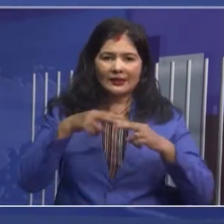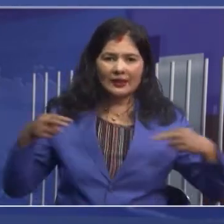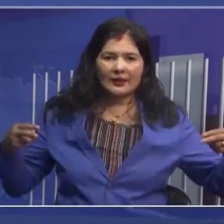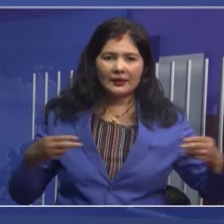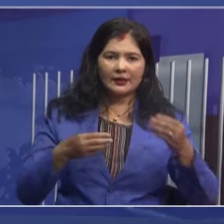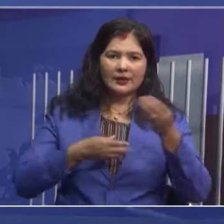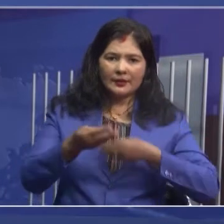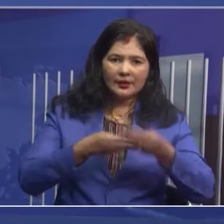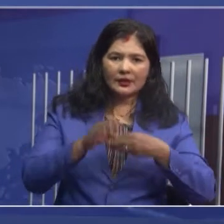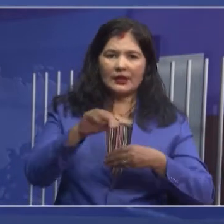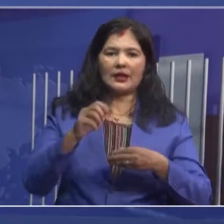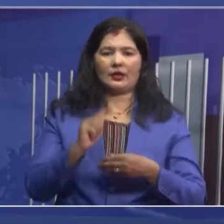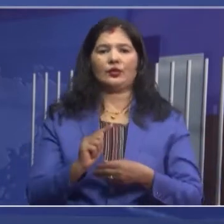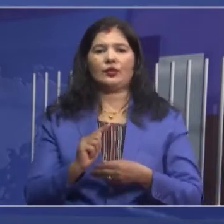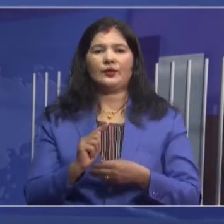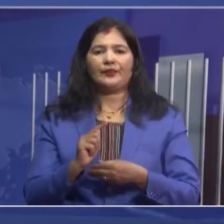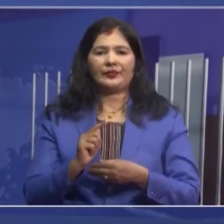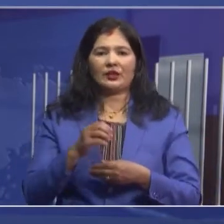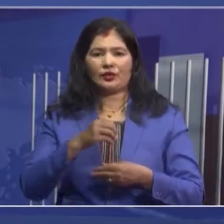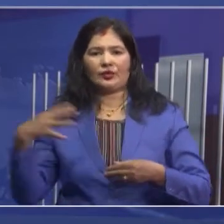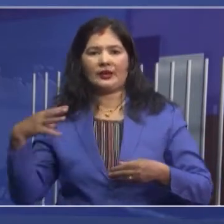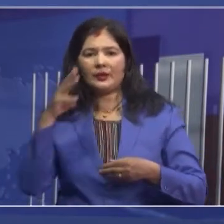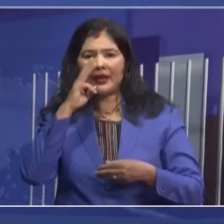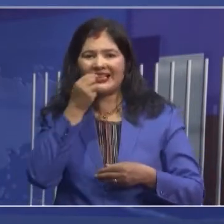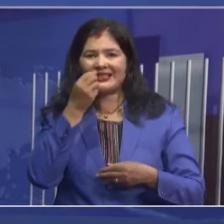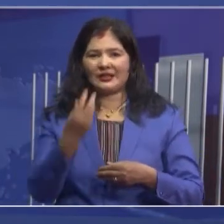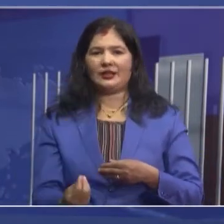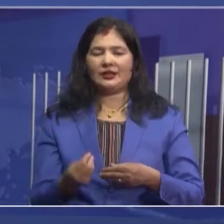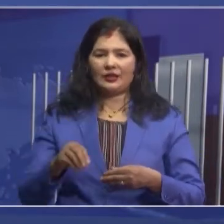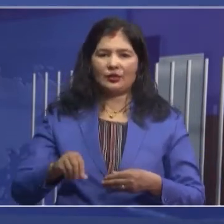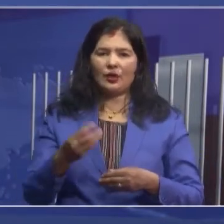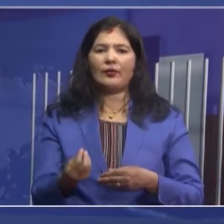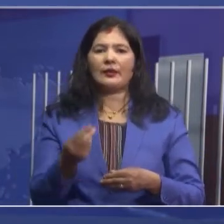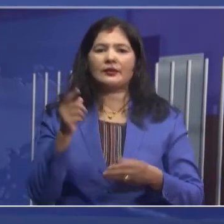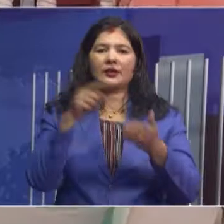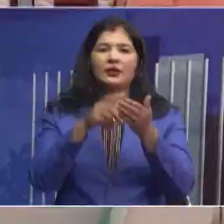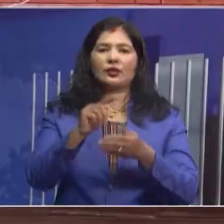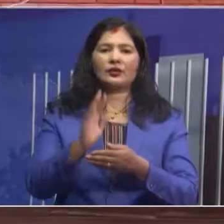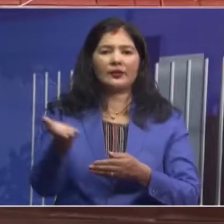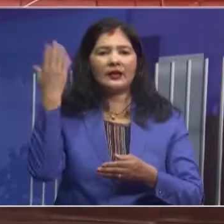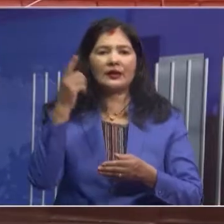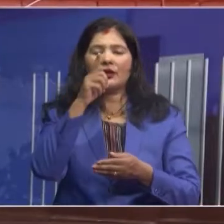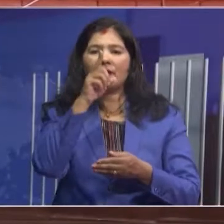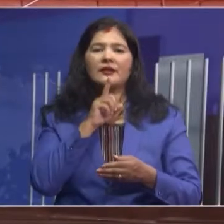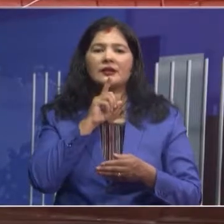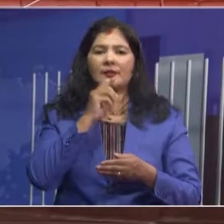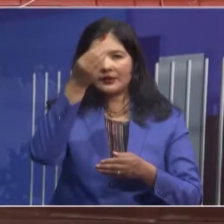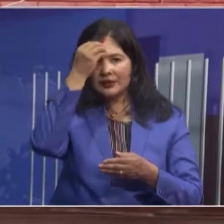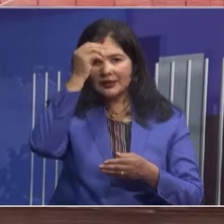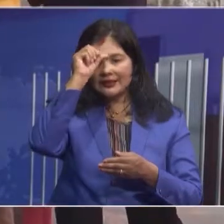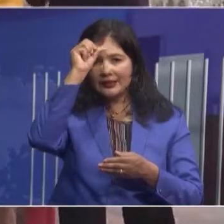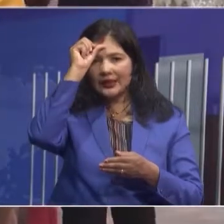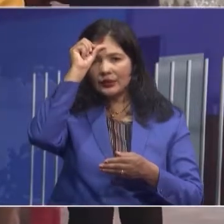आएको साल ट्रेडिङ कर्पोरेसन लिमिटेड सुर्खेतमा चिनीको अभाव देखिएको छ। अघिल्ला वर्षमा दसैँ तिहार लगायतका